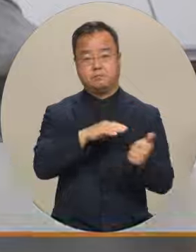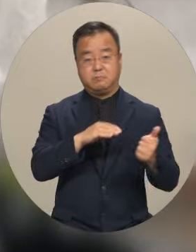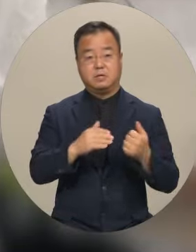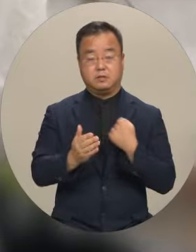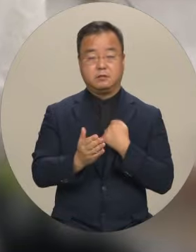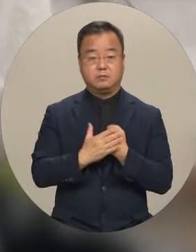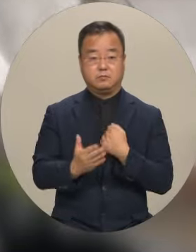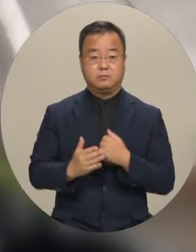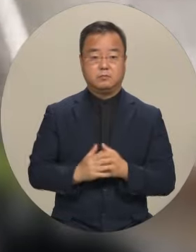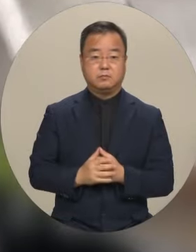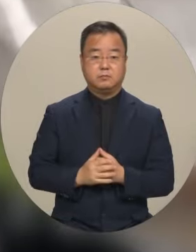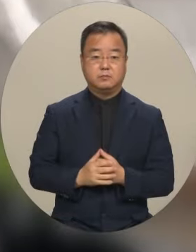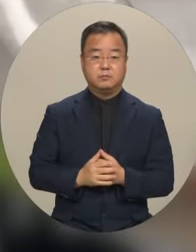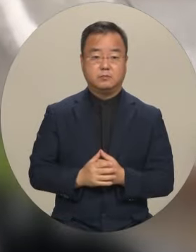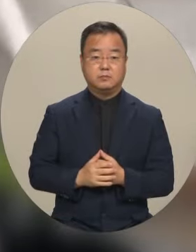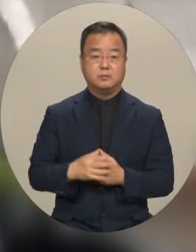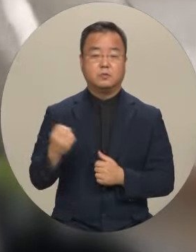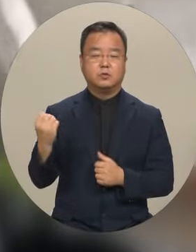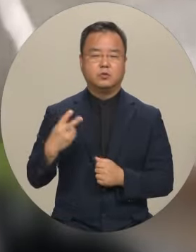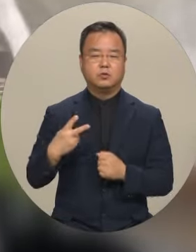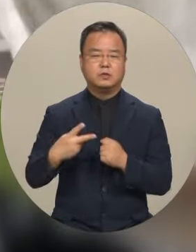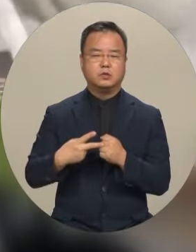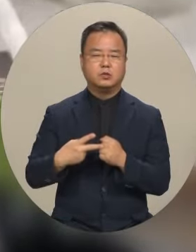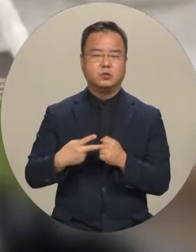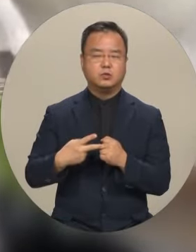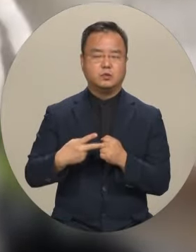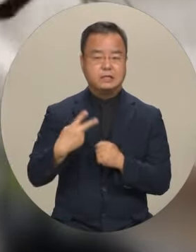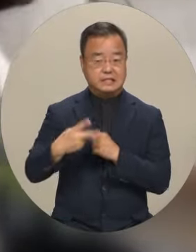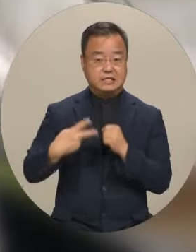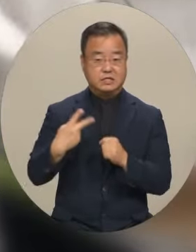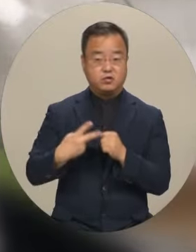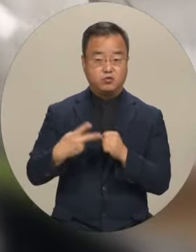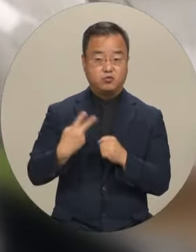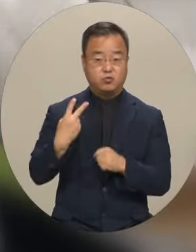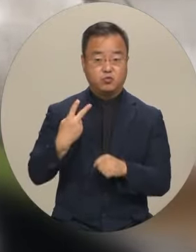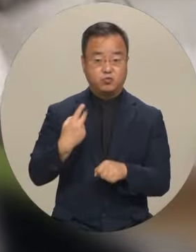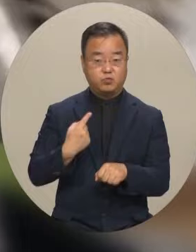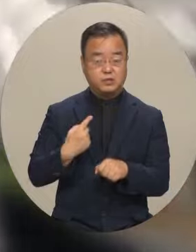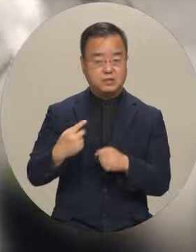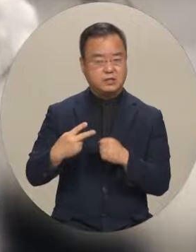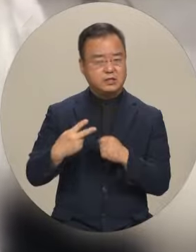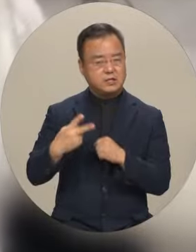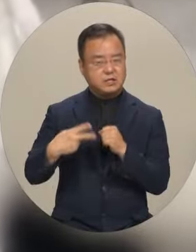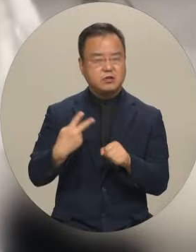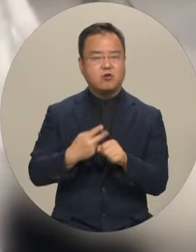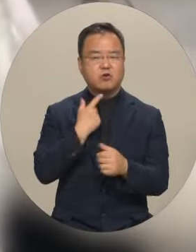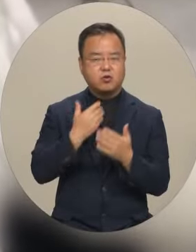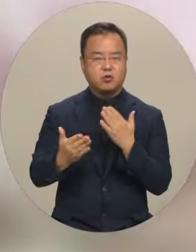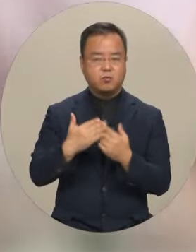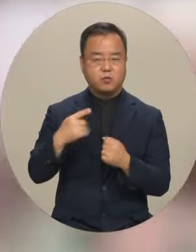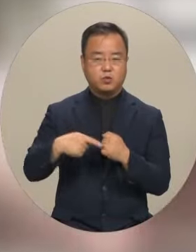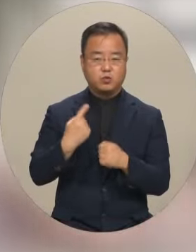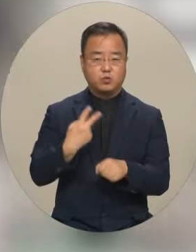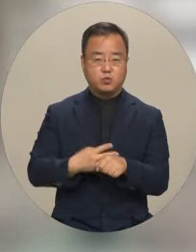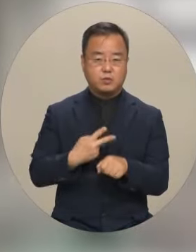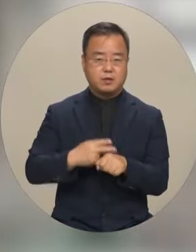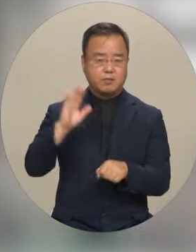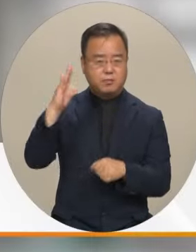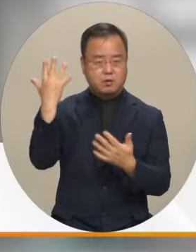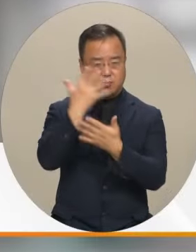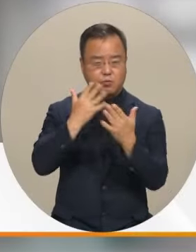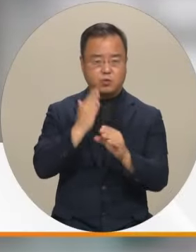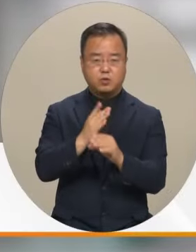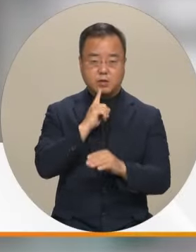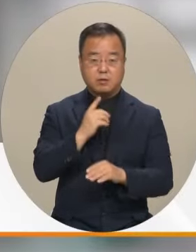줬으니까요 또 다른 2년차 초등 교사는 열악한 처우 때문에 미래가 그려지지 않는다고 말합니다 내가 올해 10년